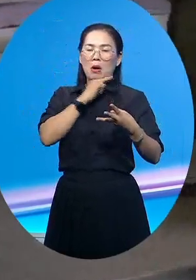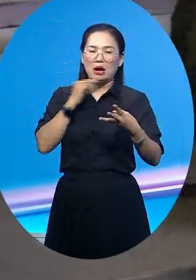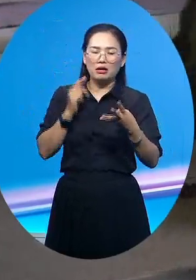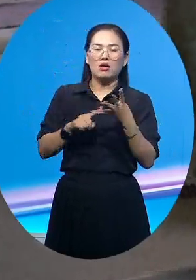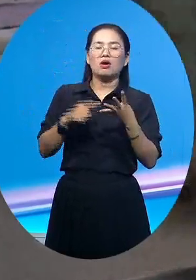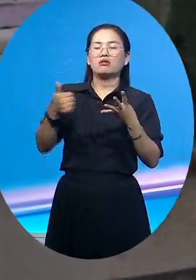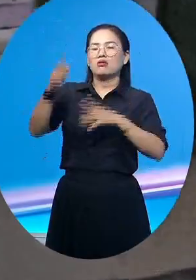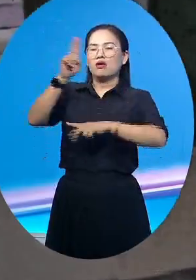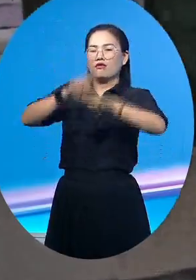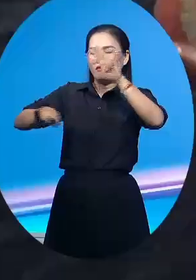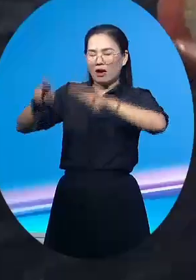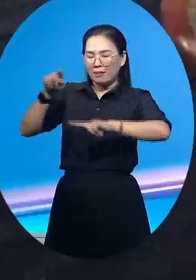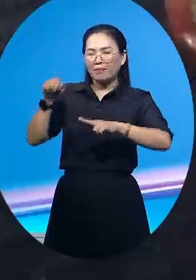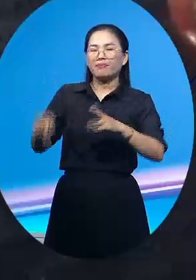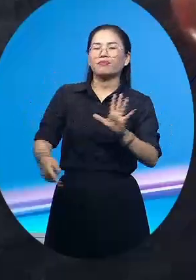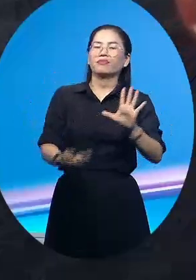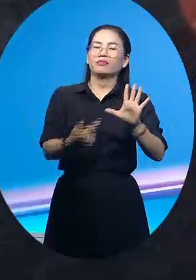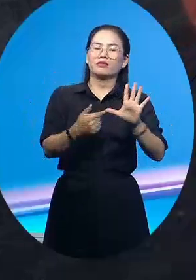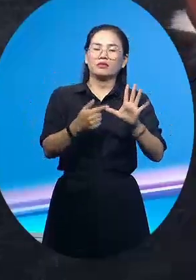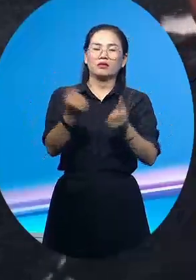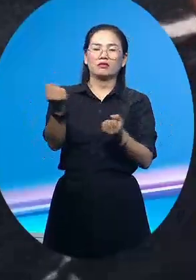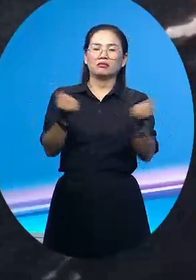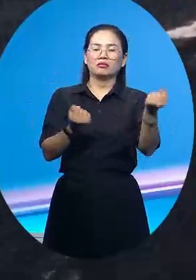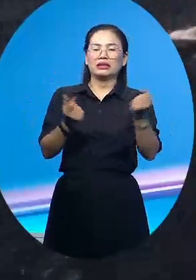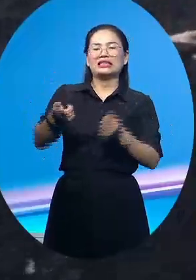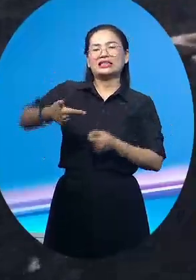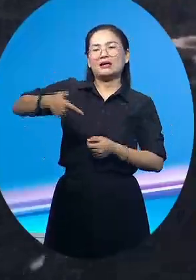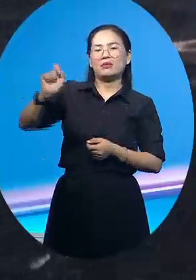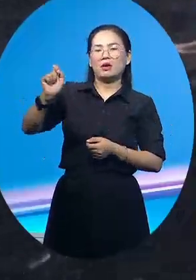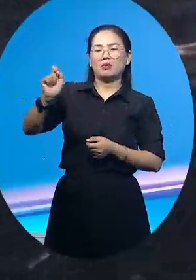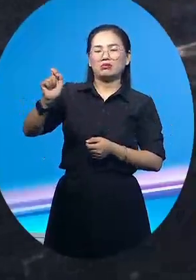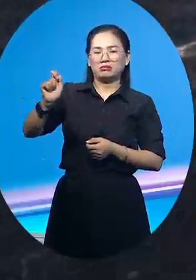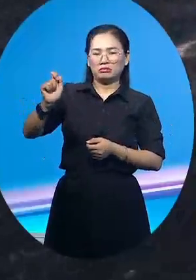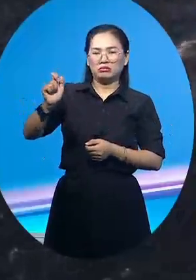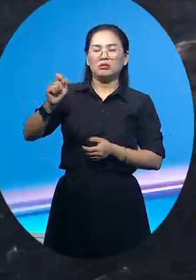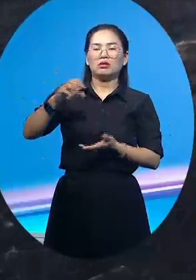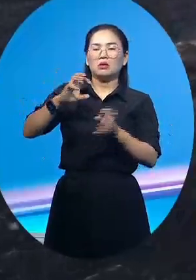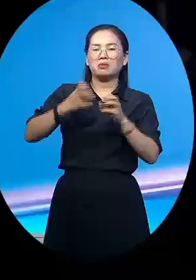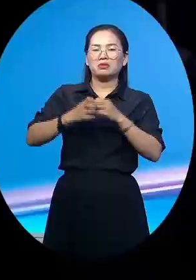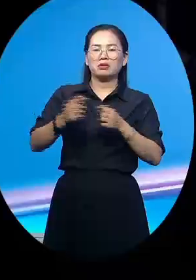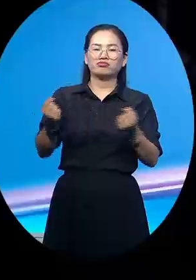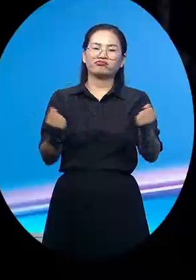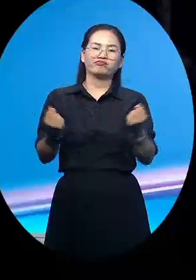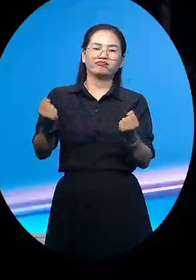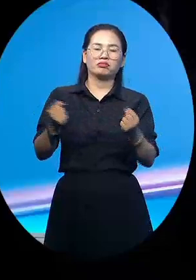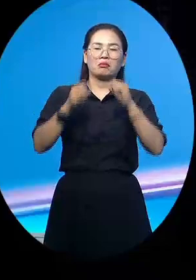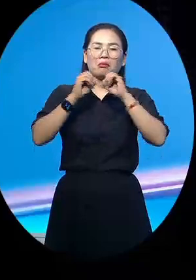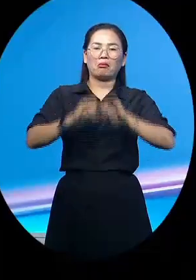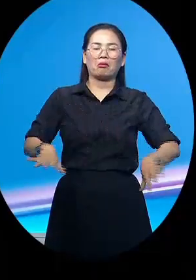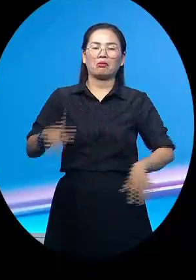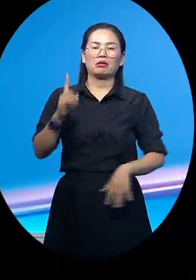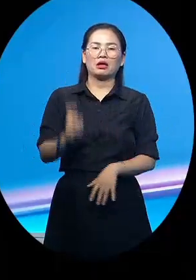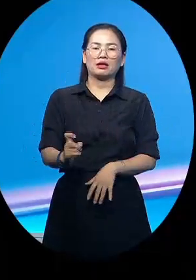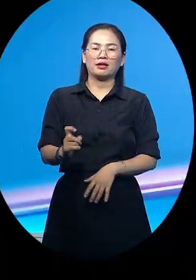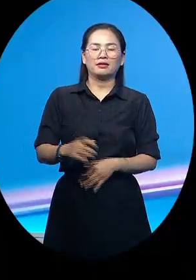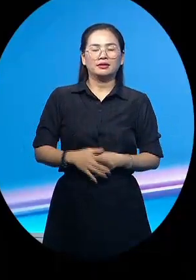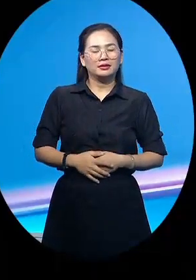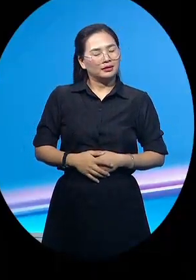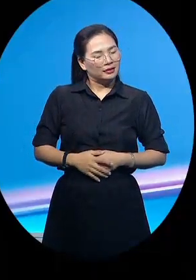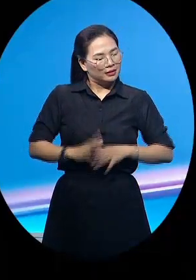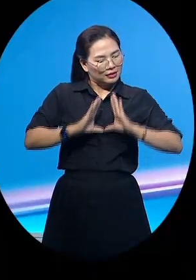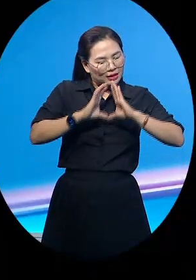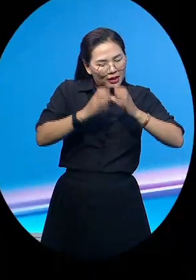thám hiểm người Pháp bồn angry nagure và giám đốc điều hành công ty Ocean gate khi người lái tàu stockdros các gia đình